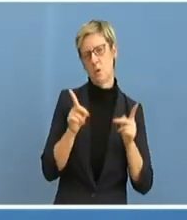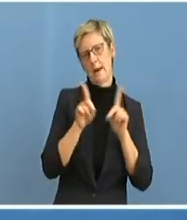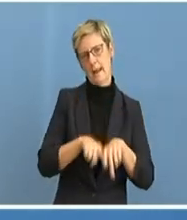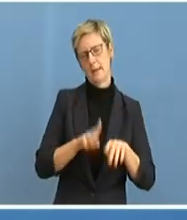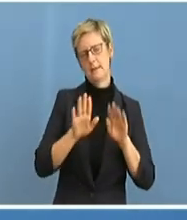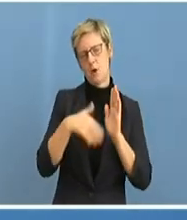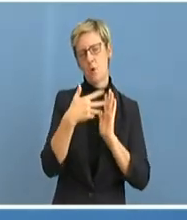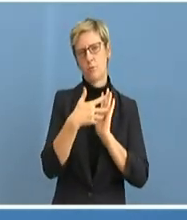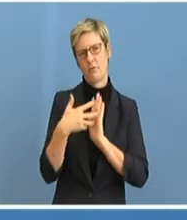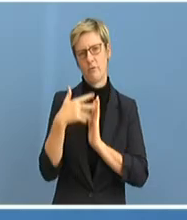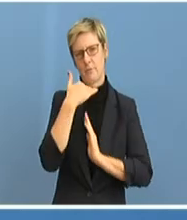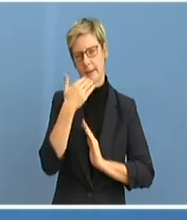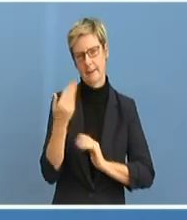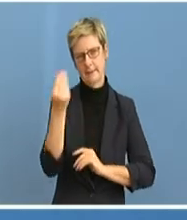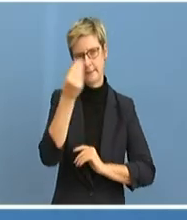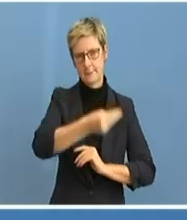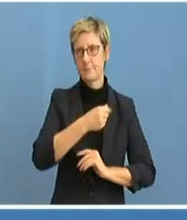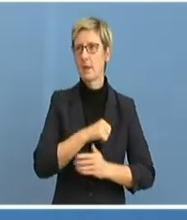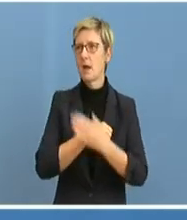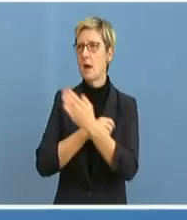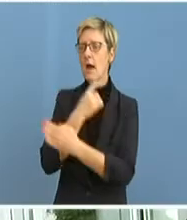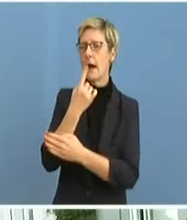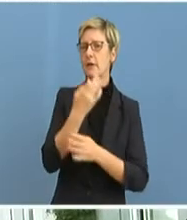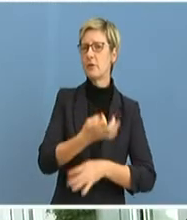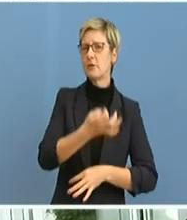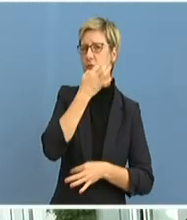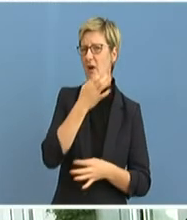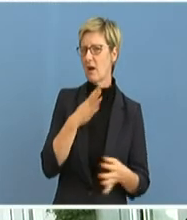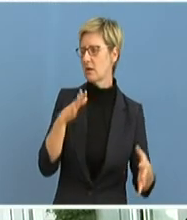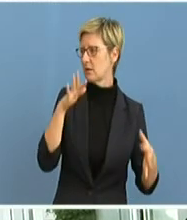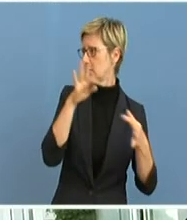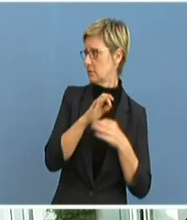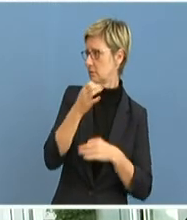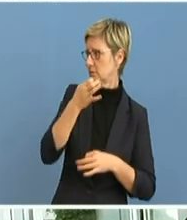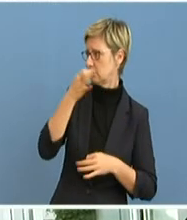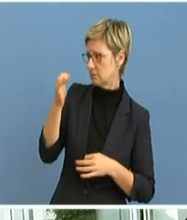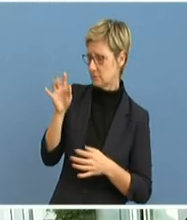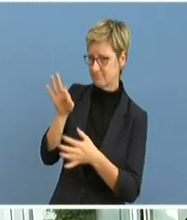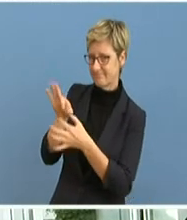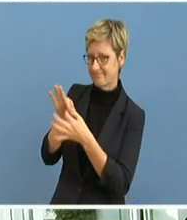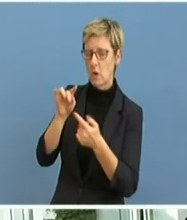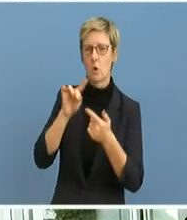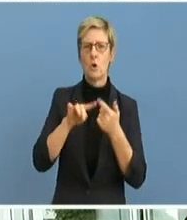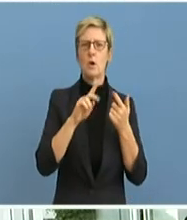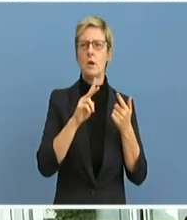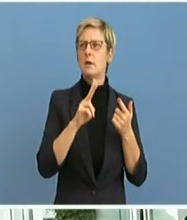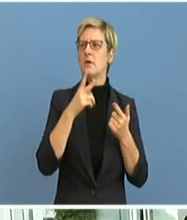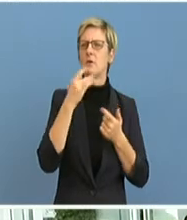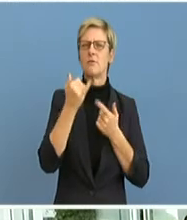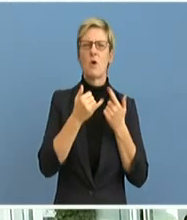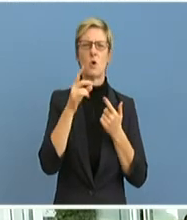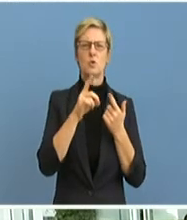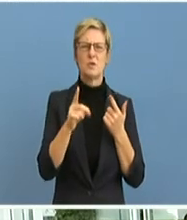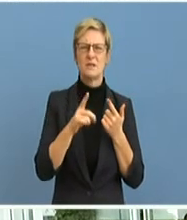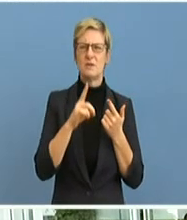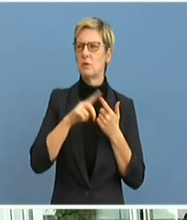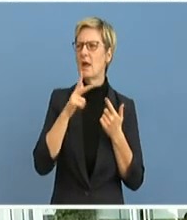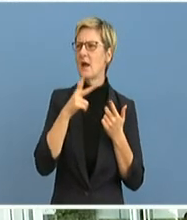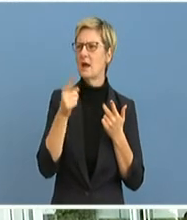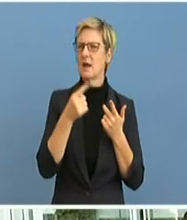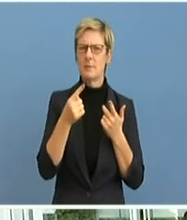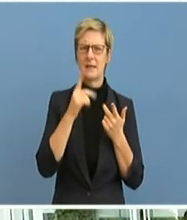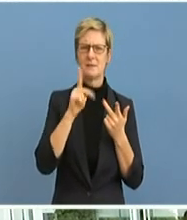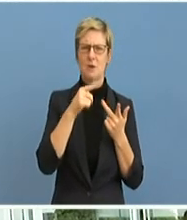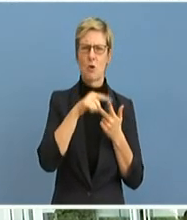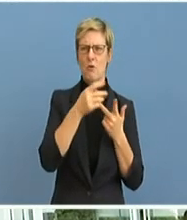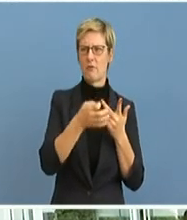kurzer Fahrplan für den Endspurt. Ich habe eine Nachfrage dazu und dann noch eine Frage von Frau Dudin und von Herrn Gavrilis auf